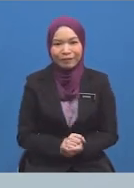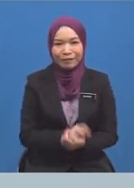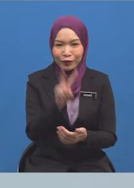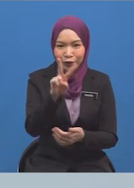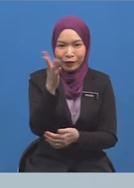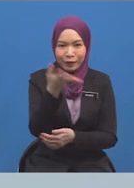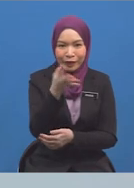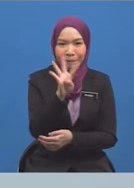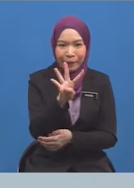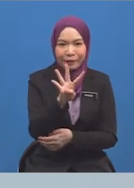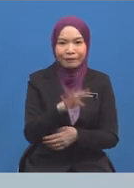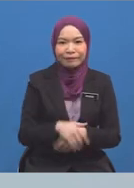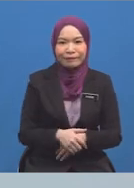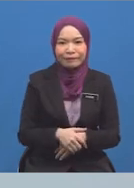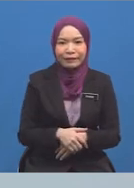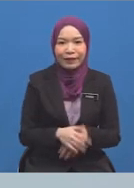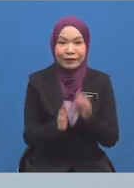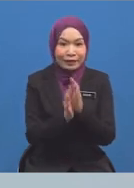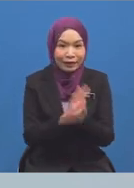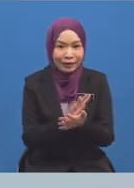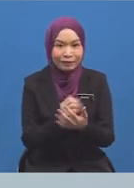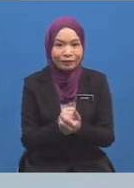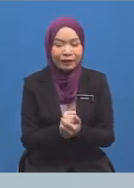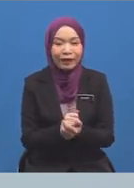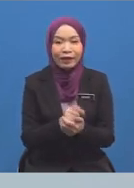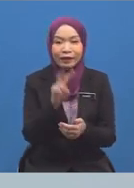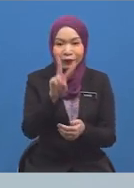no22 bagi w =